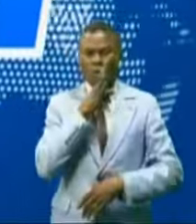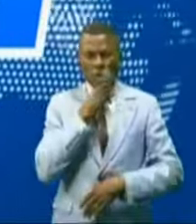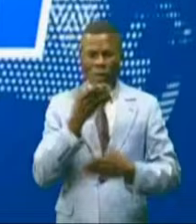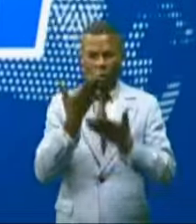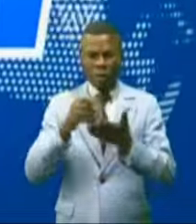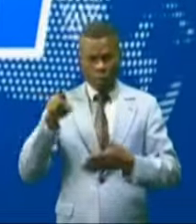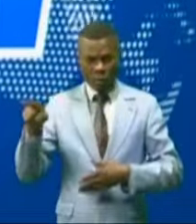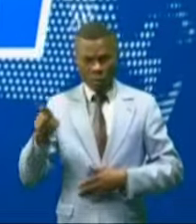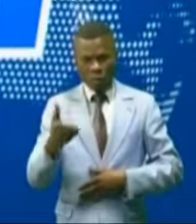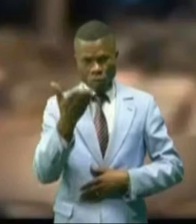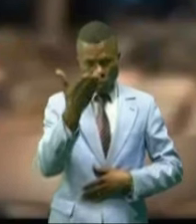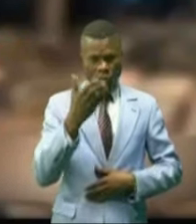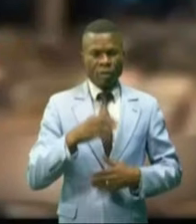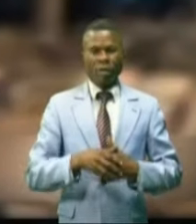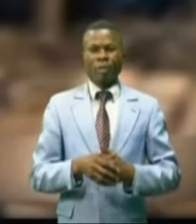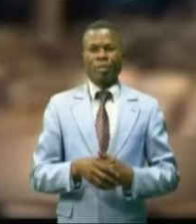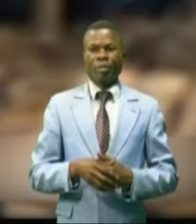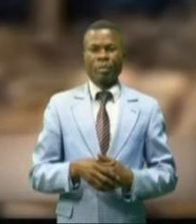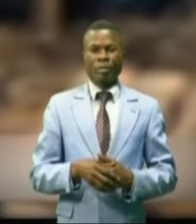du pays.